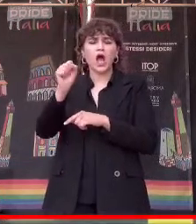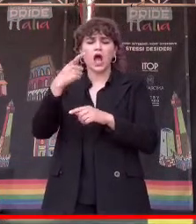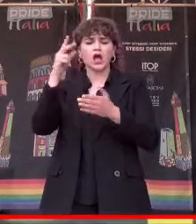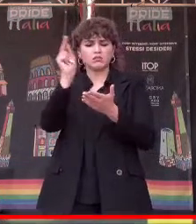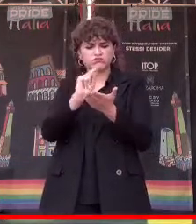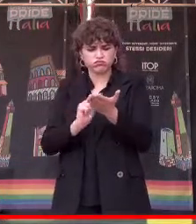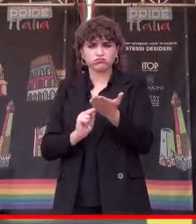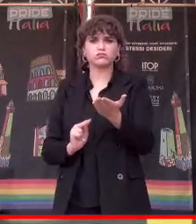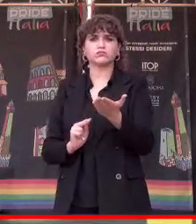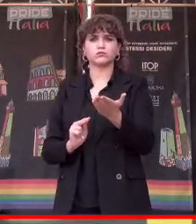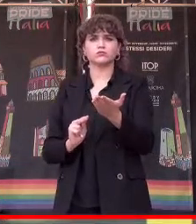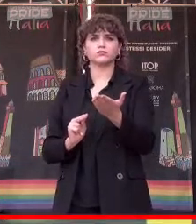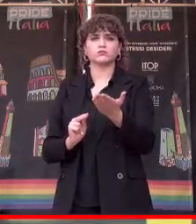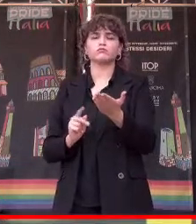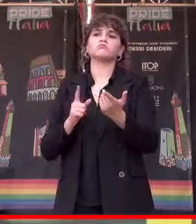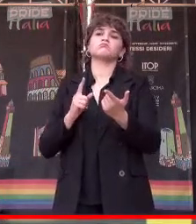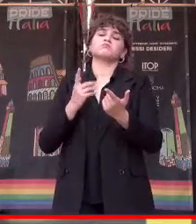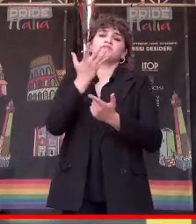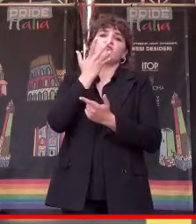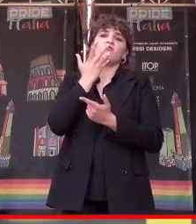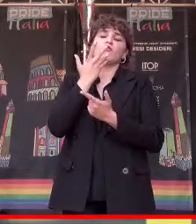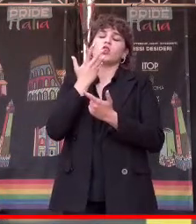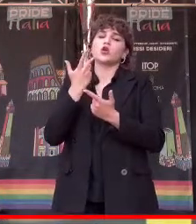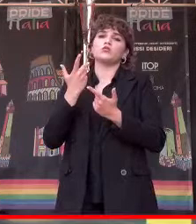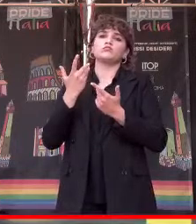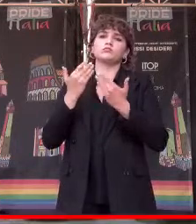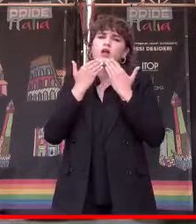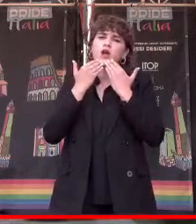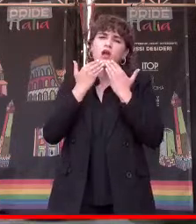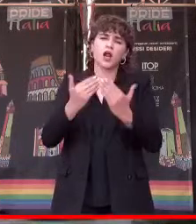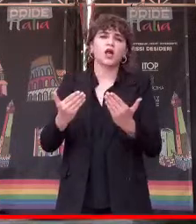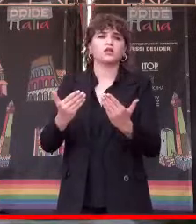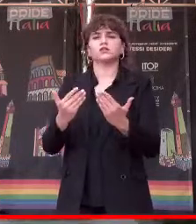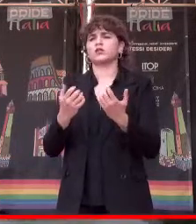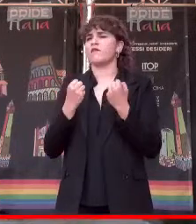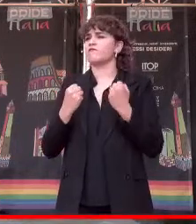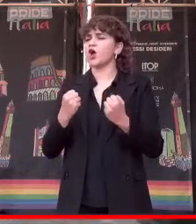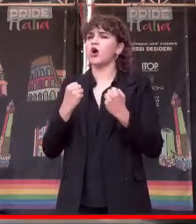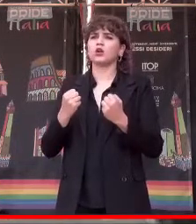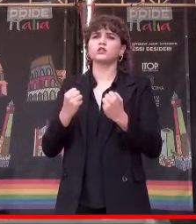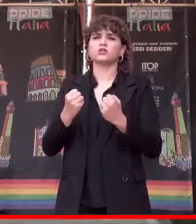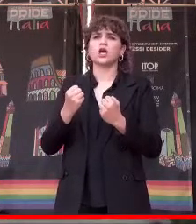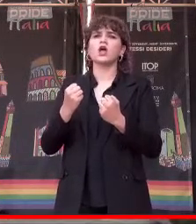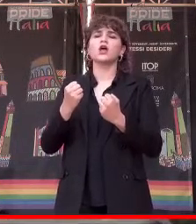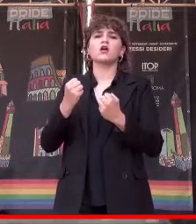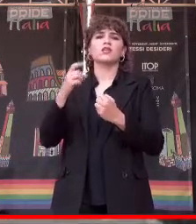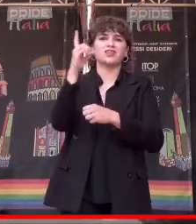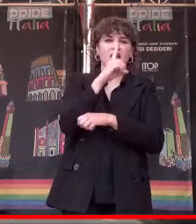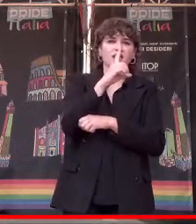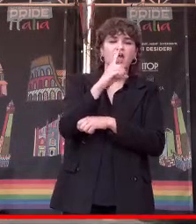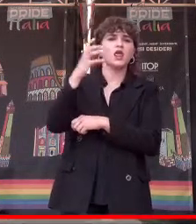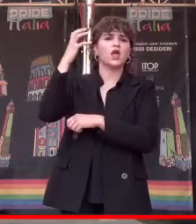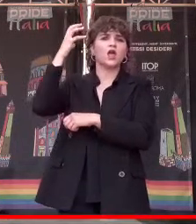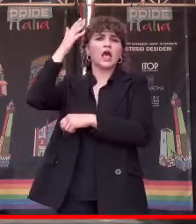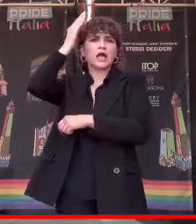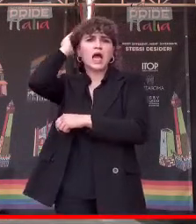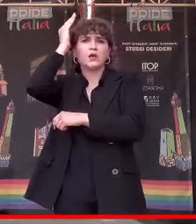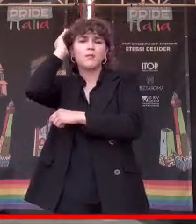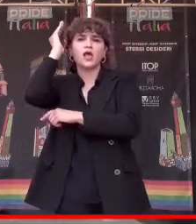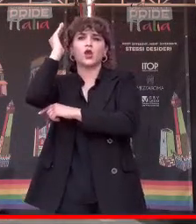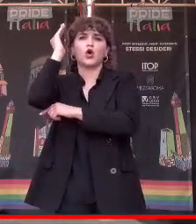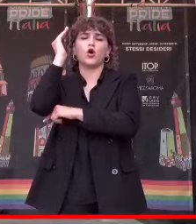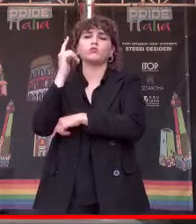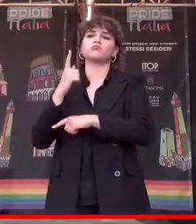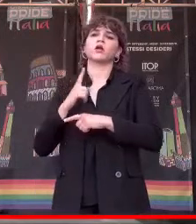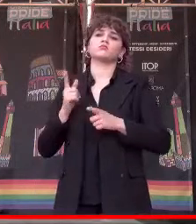d'Italia. Consentitemi di ringraziare tantissimo Daniele e Carmelo per avermi dato questa grande opportunità di stare qui insieme